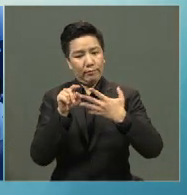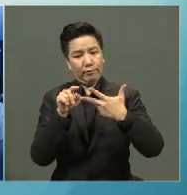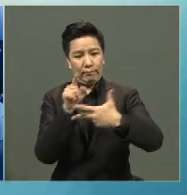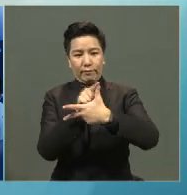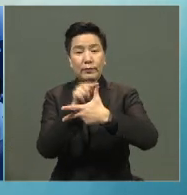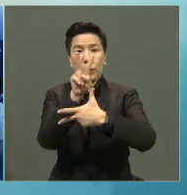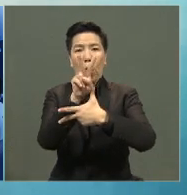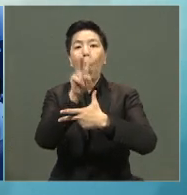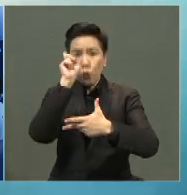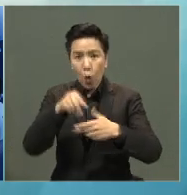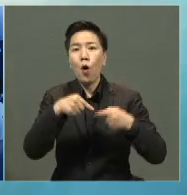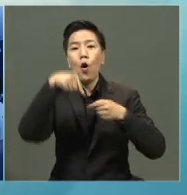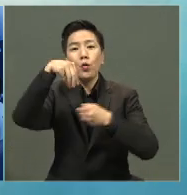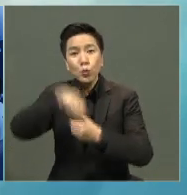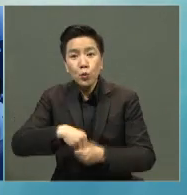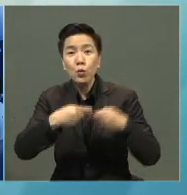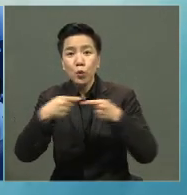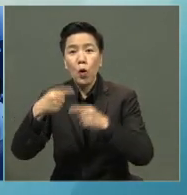วันครับถึงแม้สองคนนี้นะครับจะต้องไปเข้าโรงพยาบาลอีก14